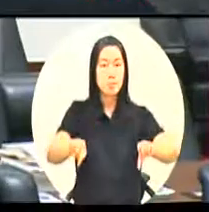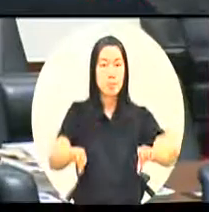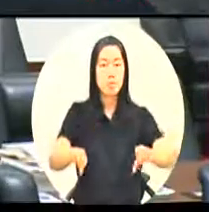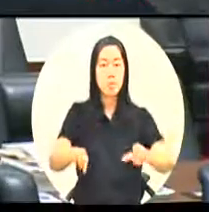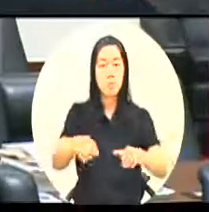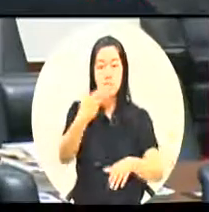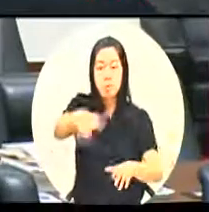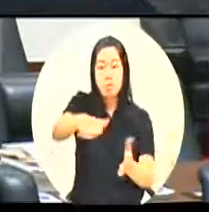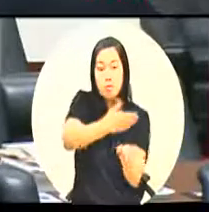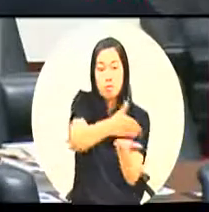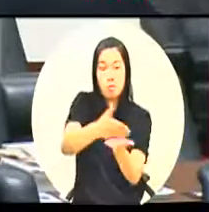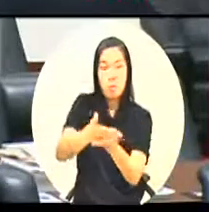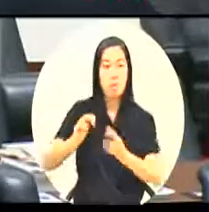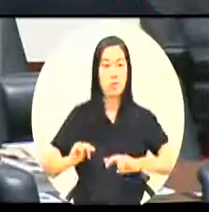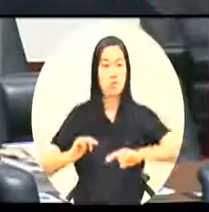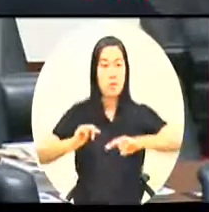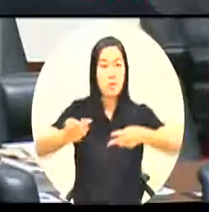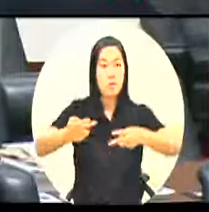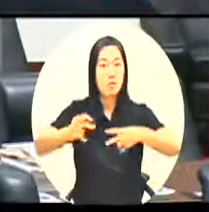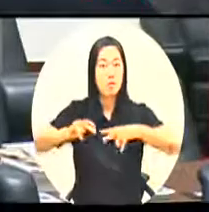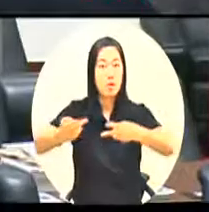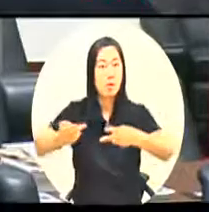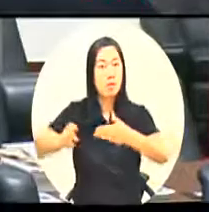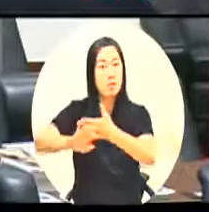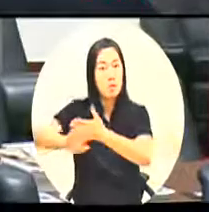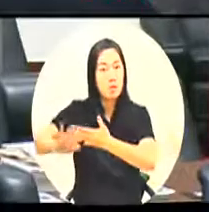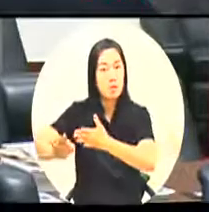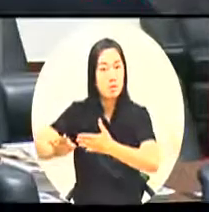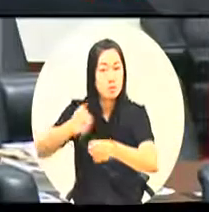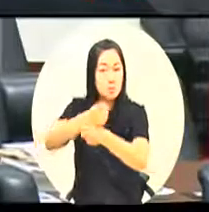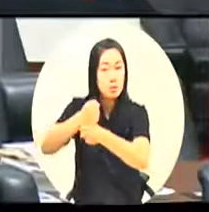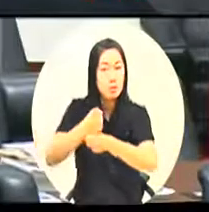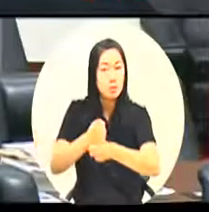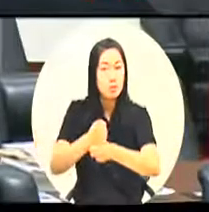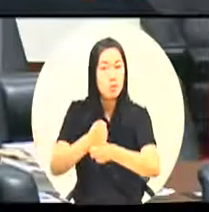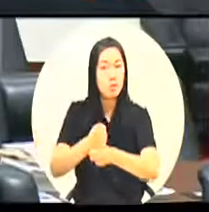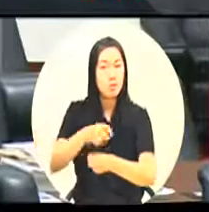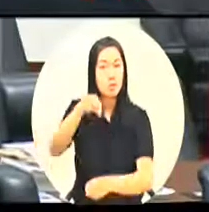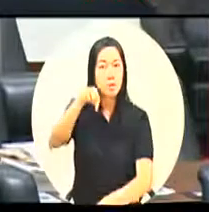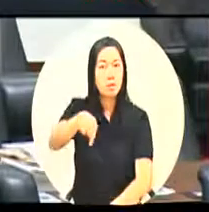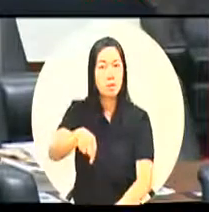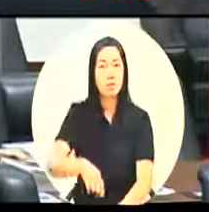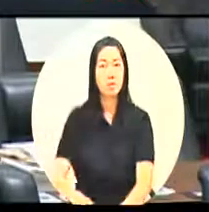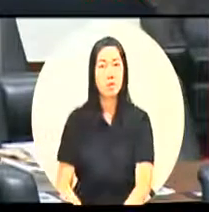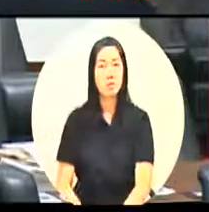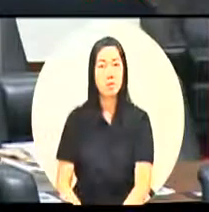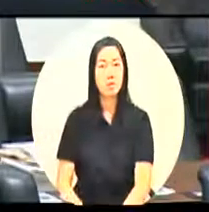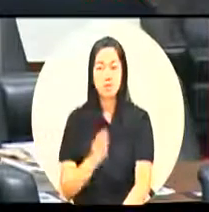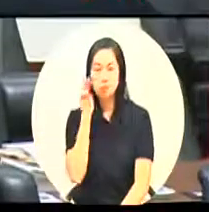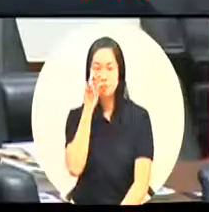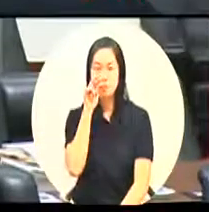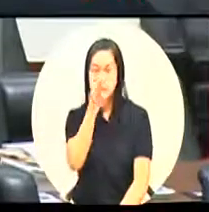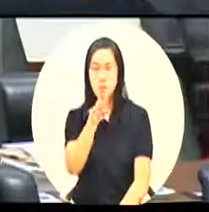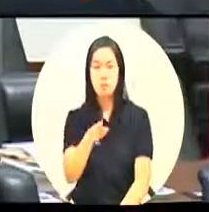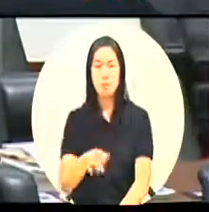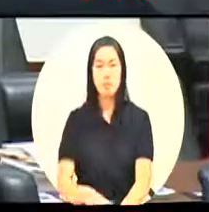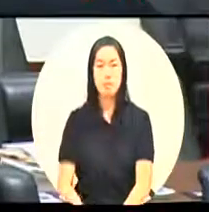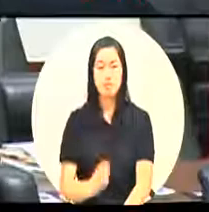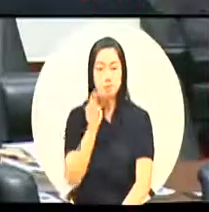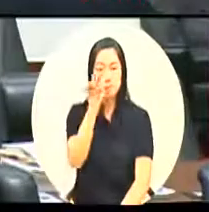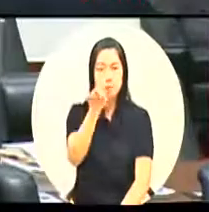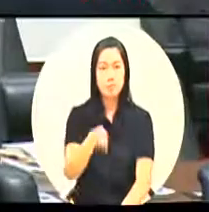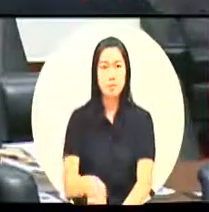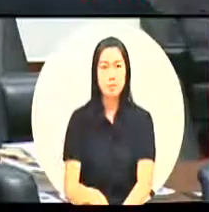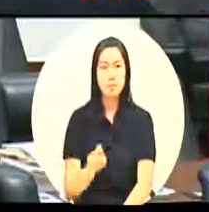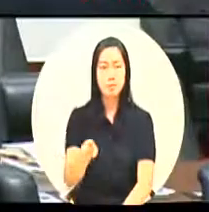改成为厂住的，结果你看做这个，你安尼这两波兵看了，告诉市长，你如果看到这个，这挖